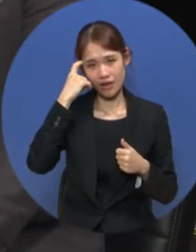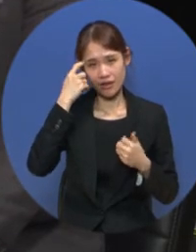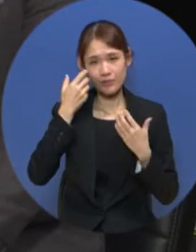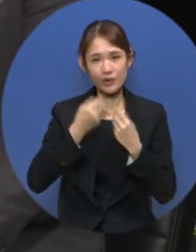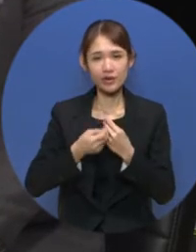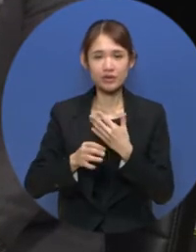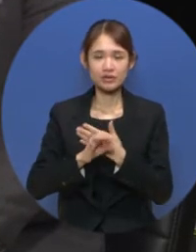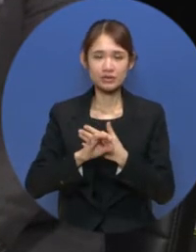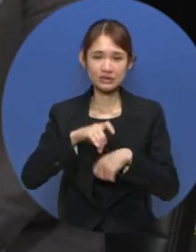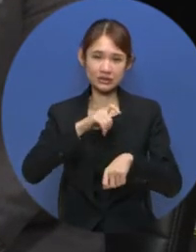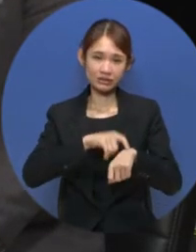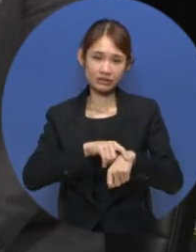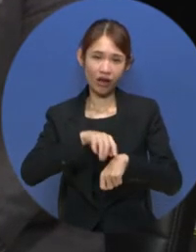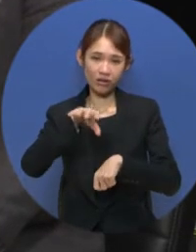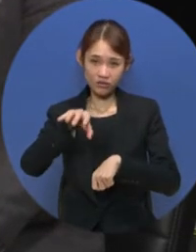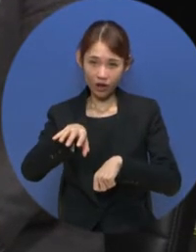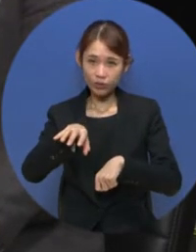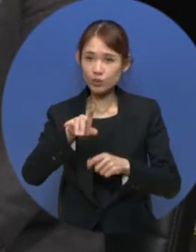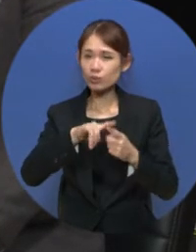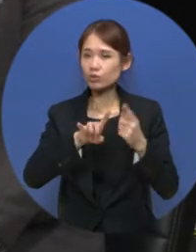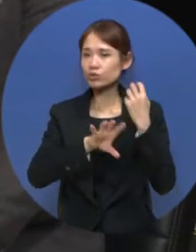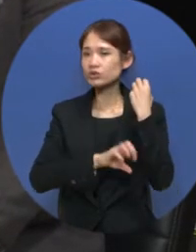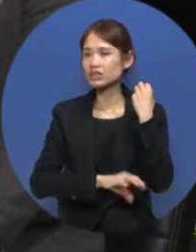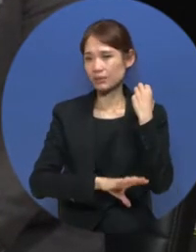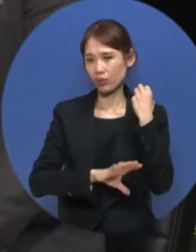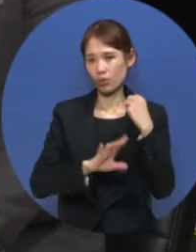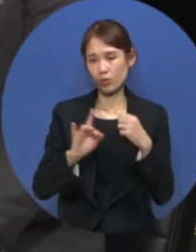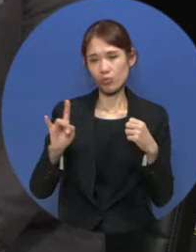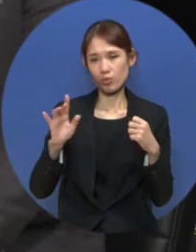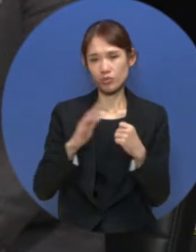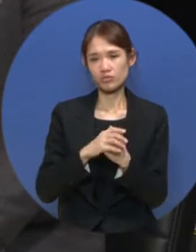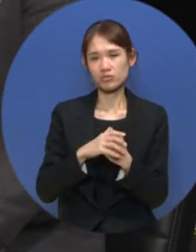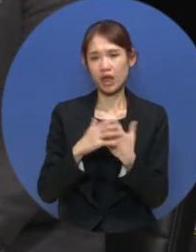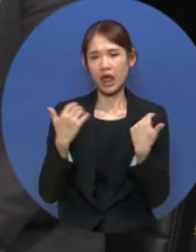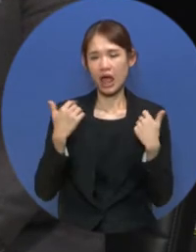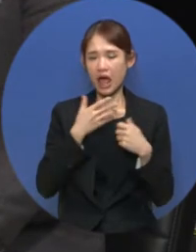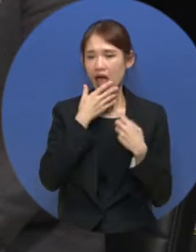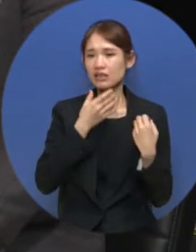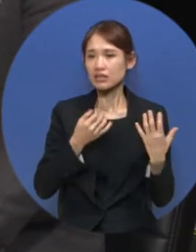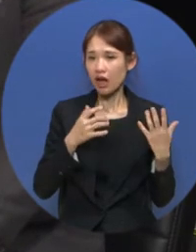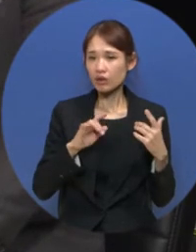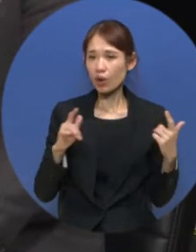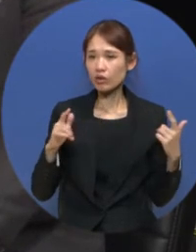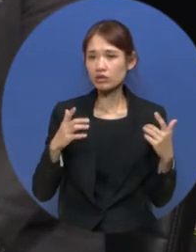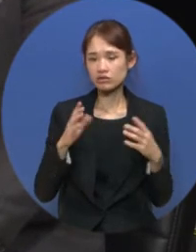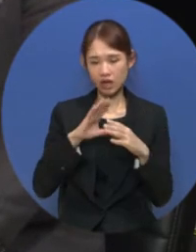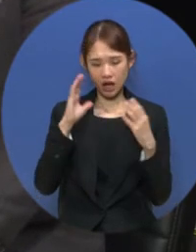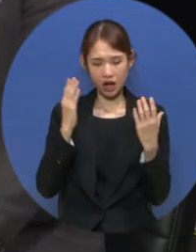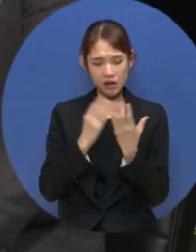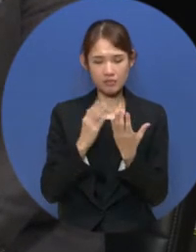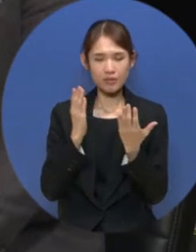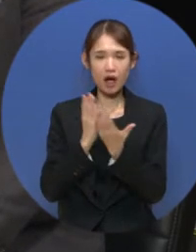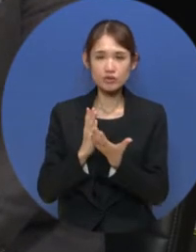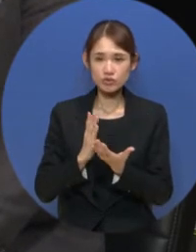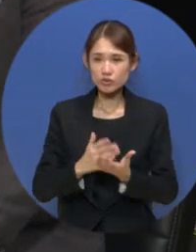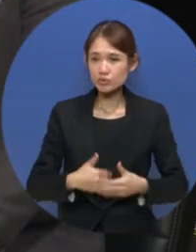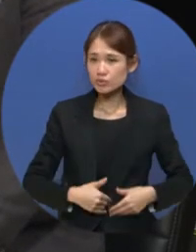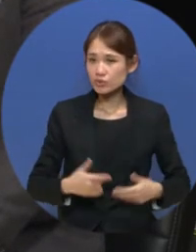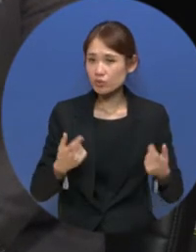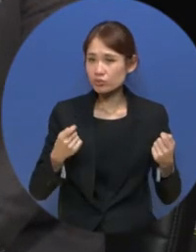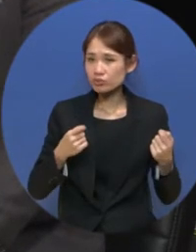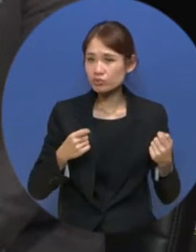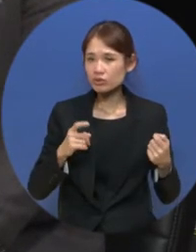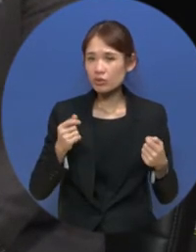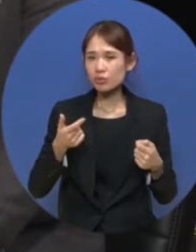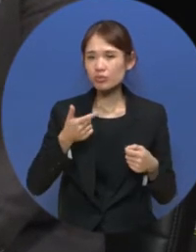이제 시간과 장소 이런 뭐 기본적으로 뭐 행사라든지 이런 것들에 다 맞춰져 입어야 되는데 사실 그런 것들이